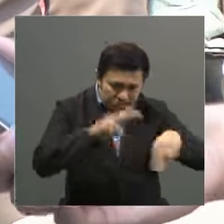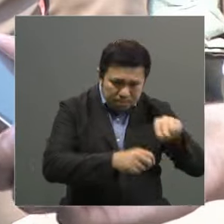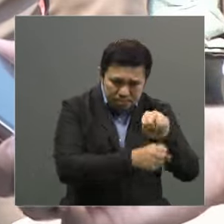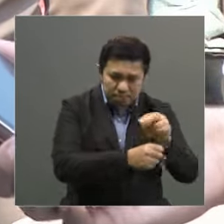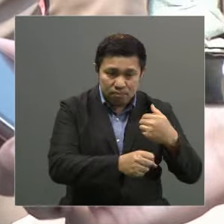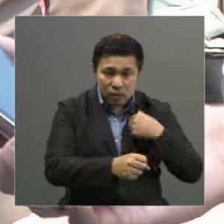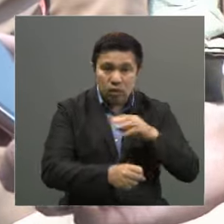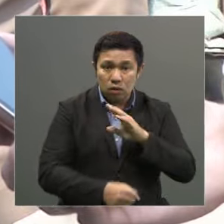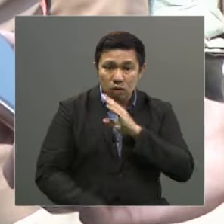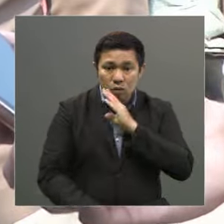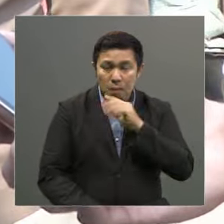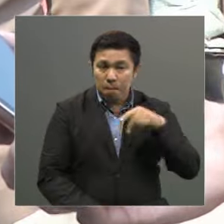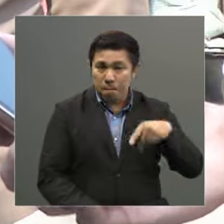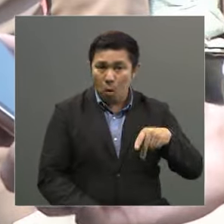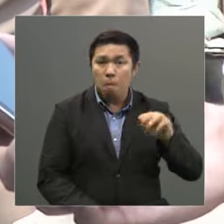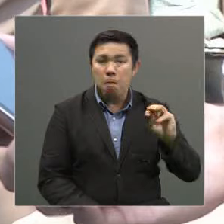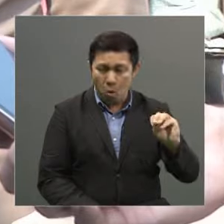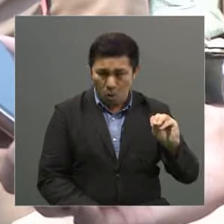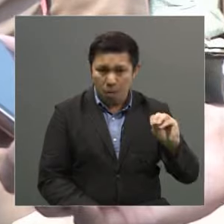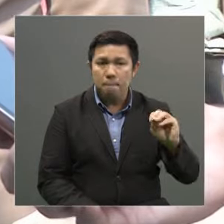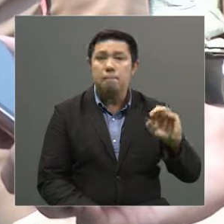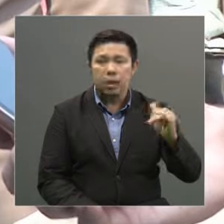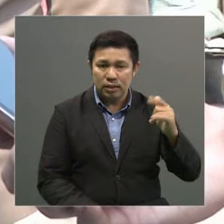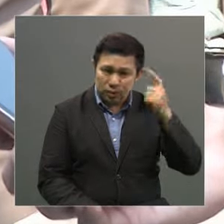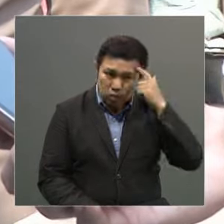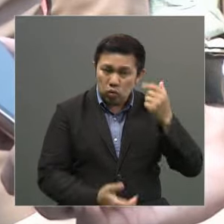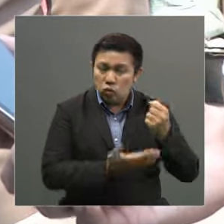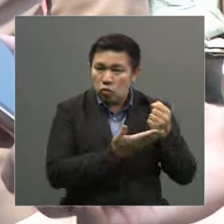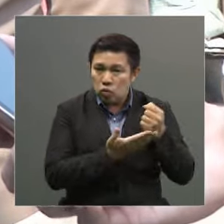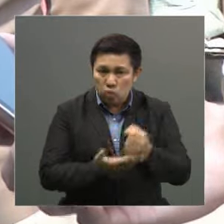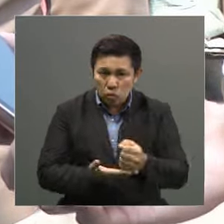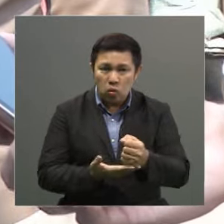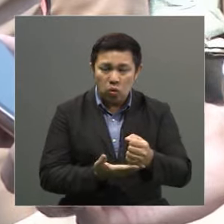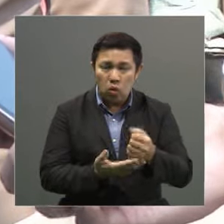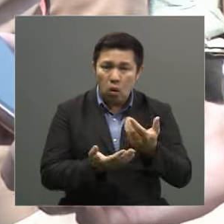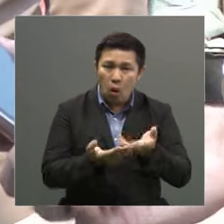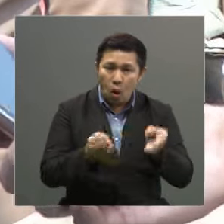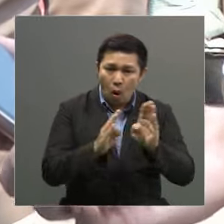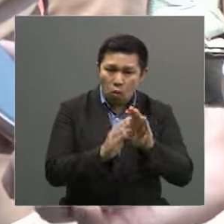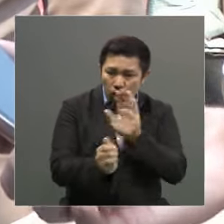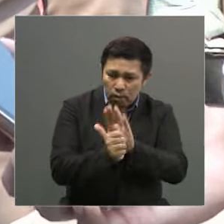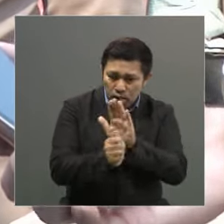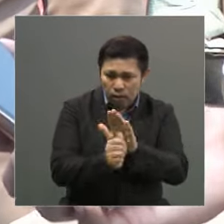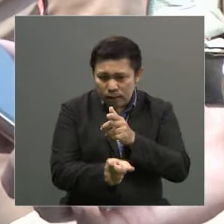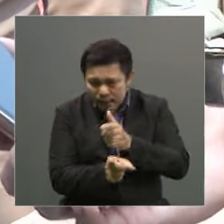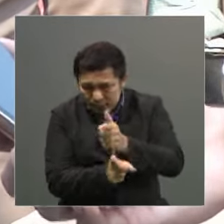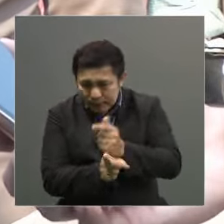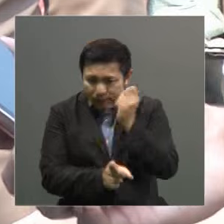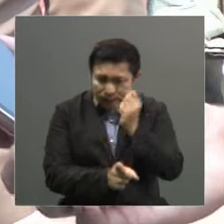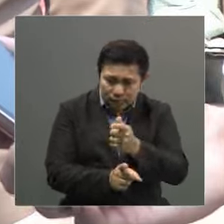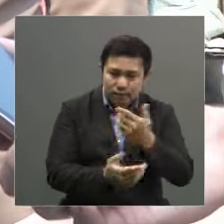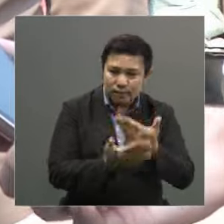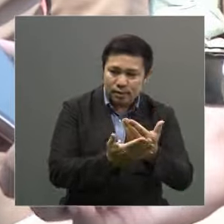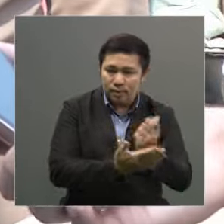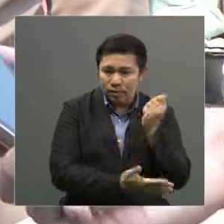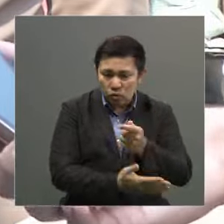ถ้าตรงนี้เองเนี่ยทางพม.เองนะคะก็อาจจะมีเรื่องของการสนับสนุนดูเรื่องของครอบครัวประการะหรืออะไรต่างๆเนี่ยที่จะมาช่วยสนับสนุนเรื่องของค่า